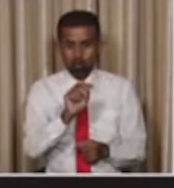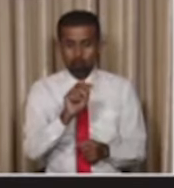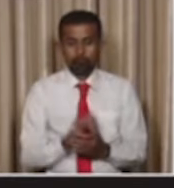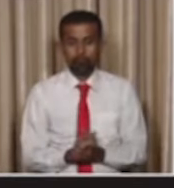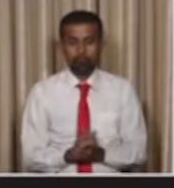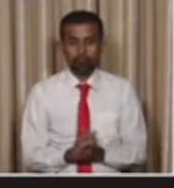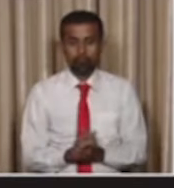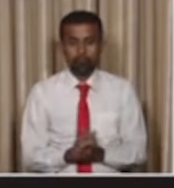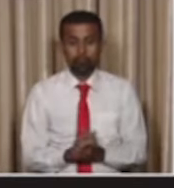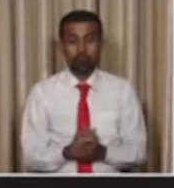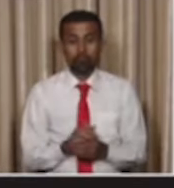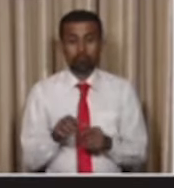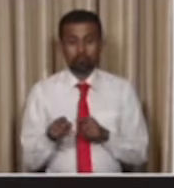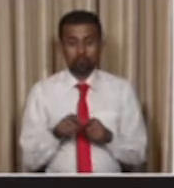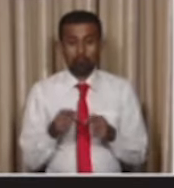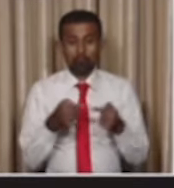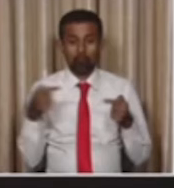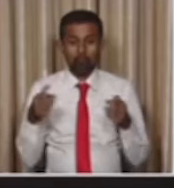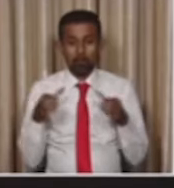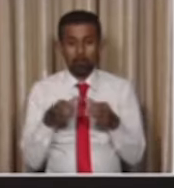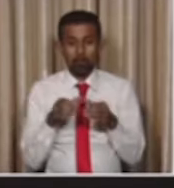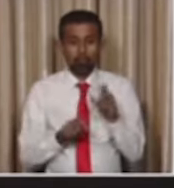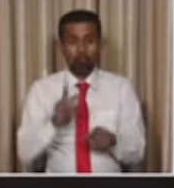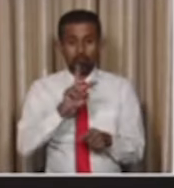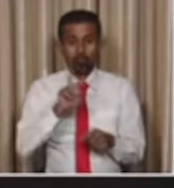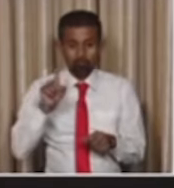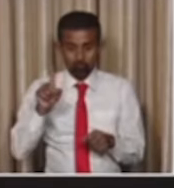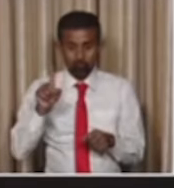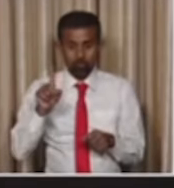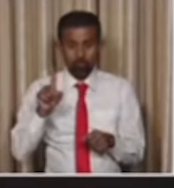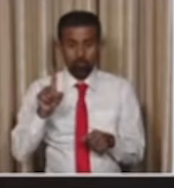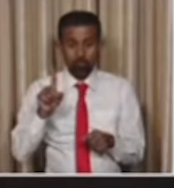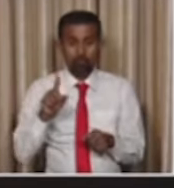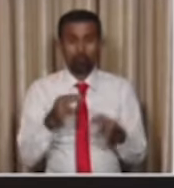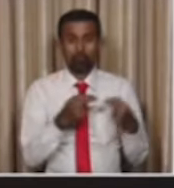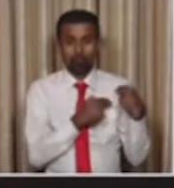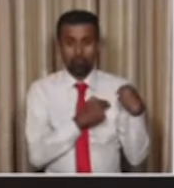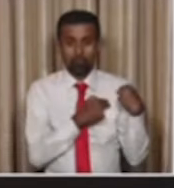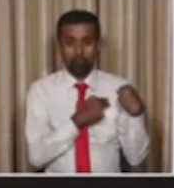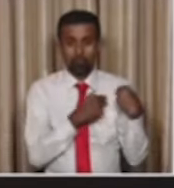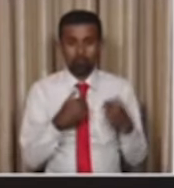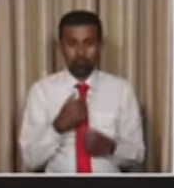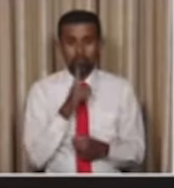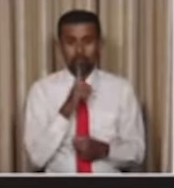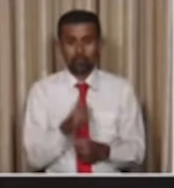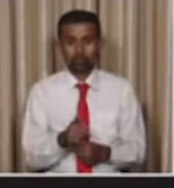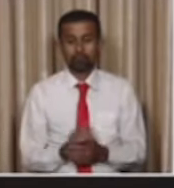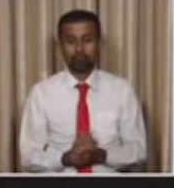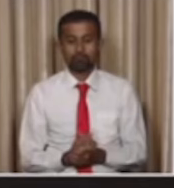පස්සේ ඒ අනුව විරුද්ධ පාර්ශවයේ 21 දෙනෙක්ගේ ප්‍රධාන වශයෙන් වගකීමක් තියෙන ඒක තමයි දැනුම් දුන්නේ